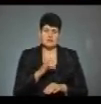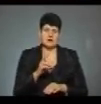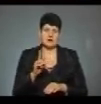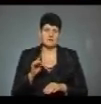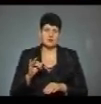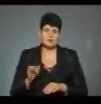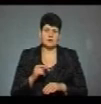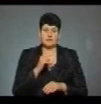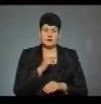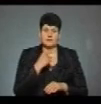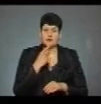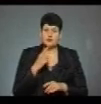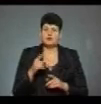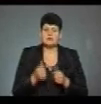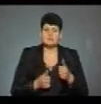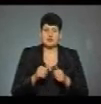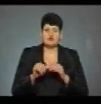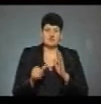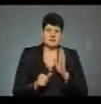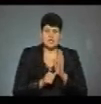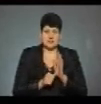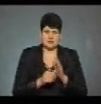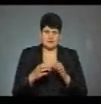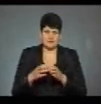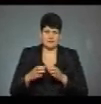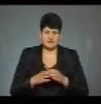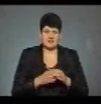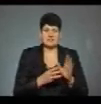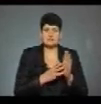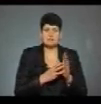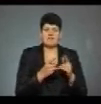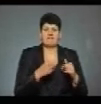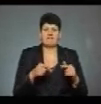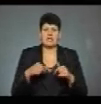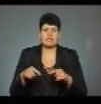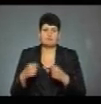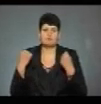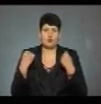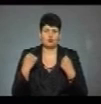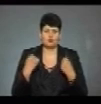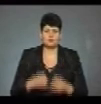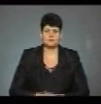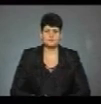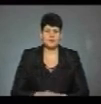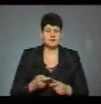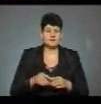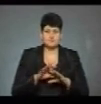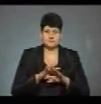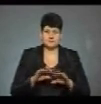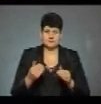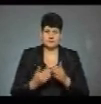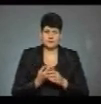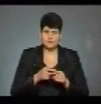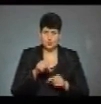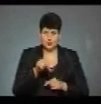За її словами, вони змагалися в 16 дисциплінах із 8 видів спорту. Це вся інформація на цю